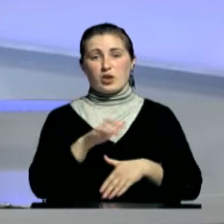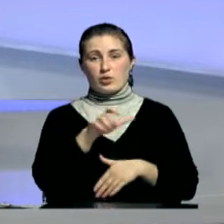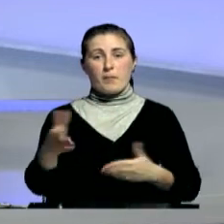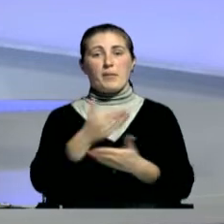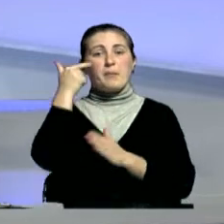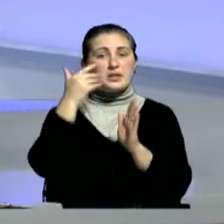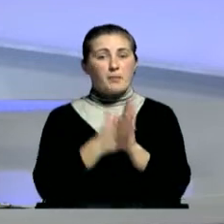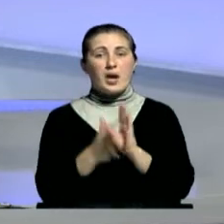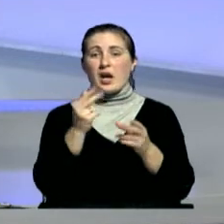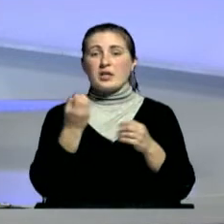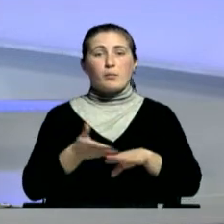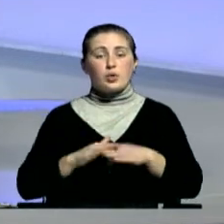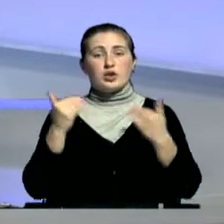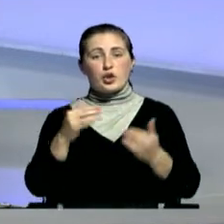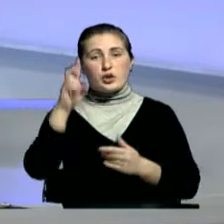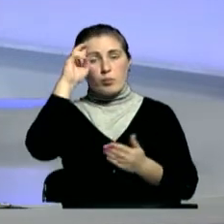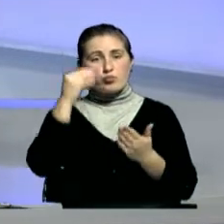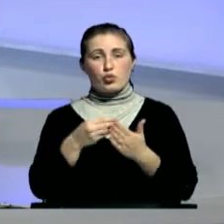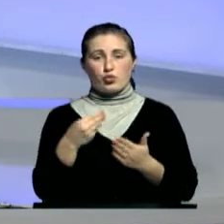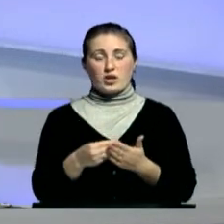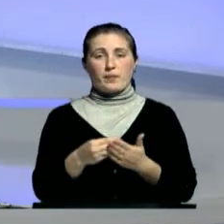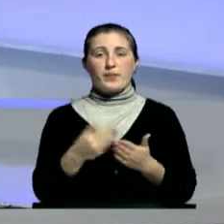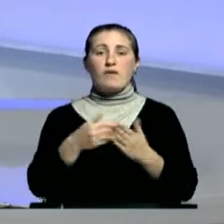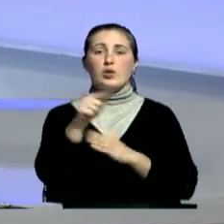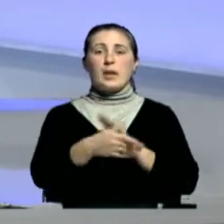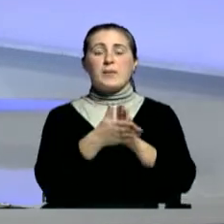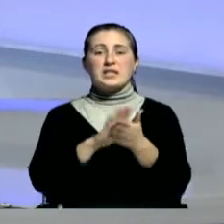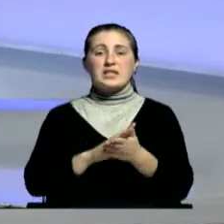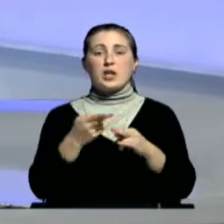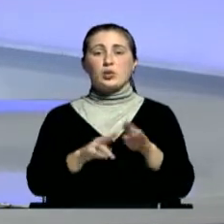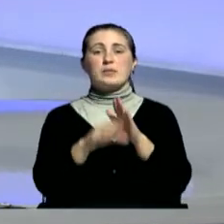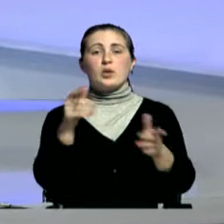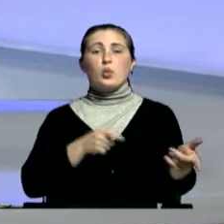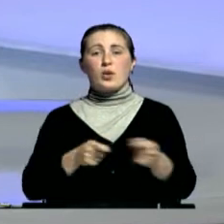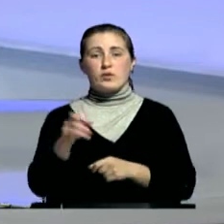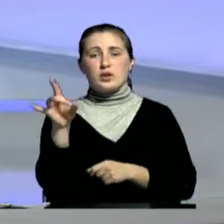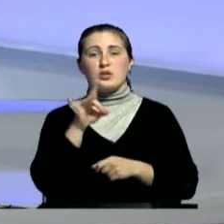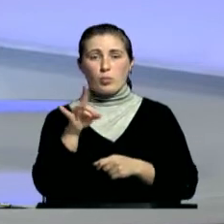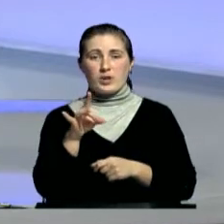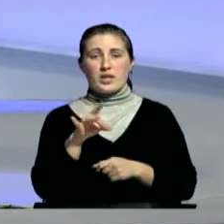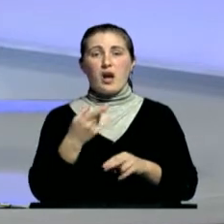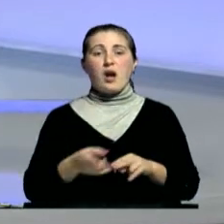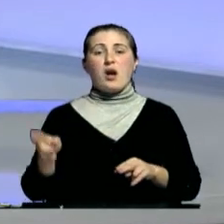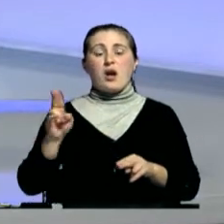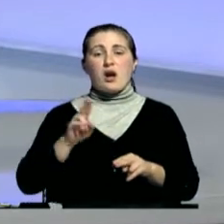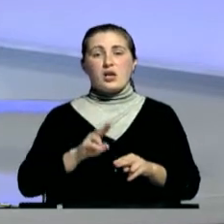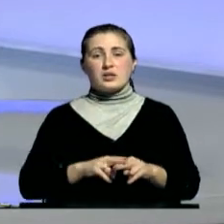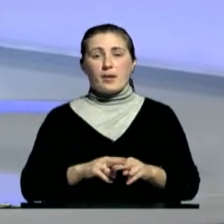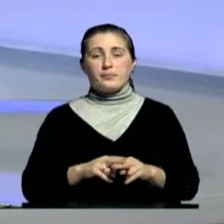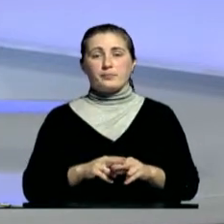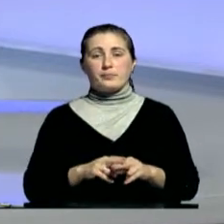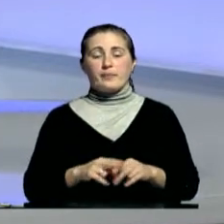понимаем, как непросто сейчас с бюджетом. И вот та позиция, которая избрана руководством республики, она, знаете, вот